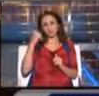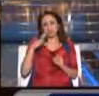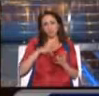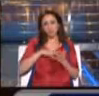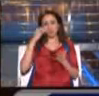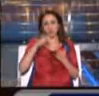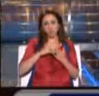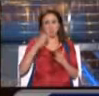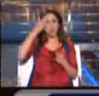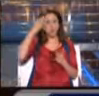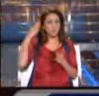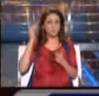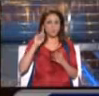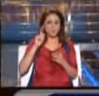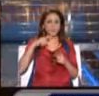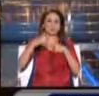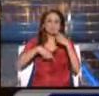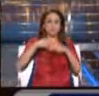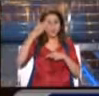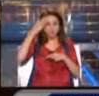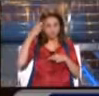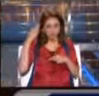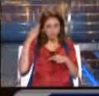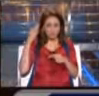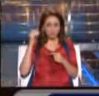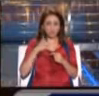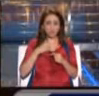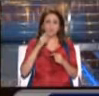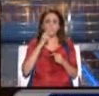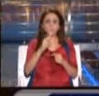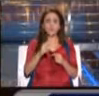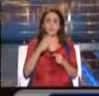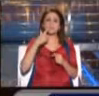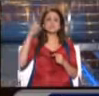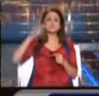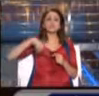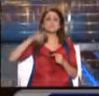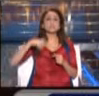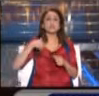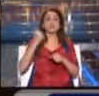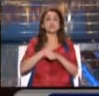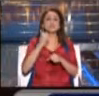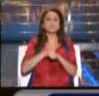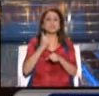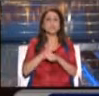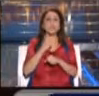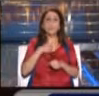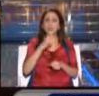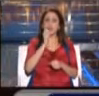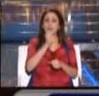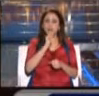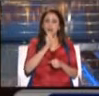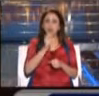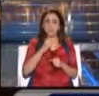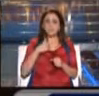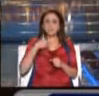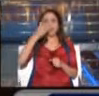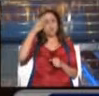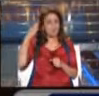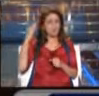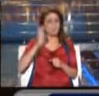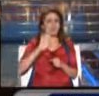عندوش خبره. بحكم الخبره انت بتتكلم، مثلا انا شخصيا بقالي دلوقتي 16 او 17 سنه في قصه الاعلام. خالد خد خبره